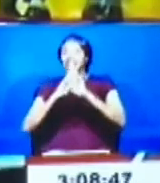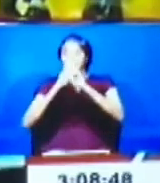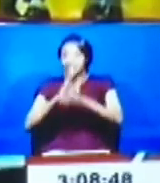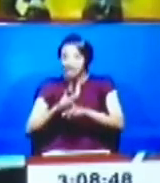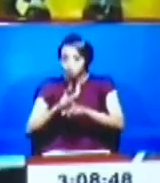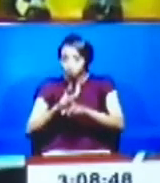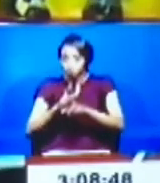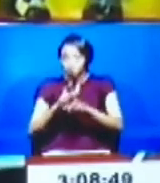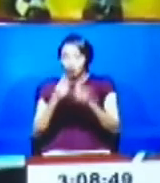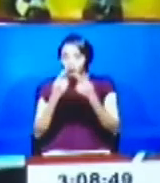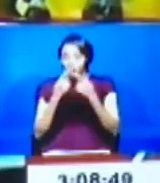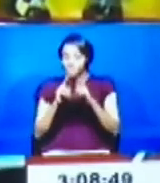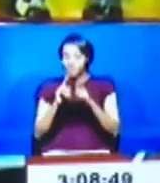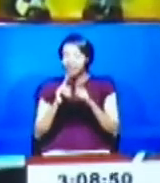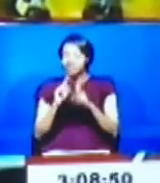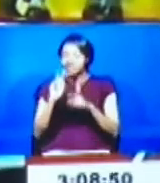baabwe